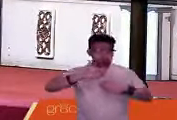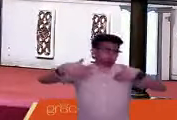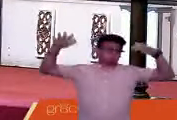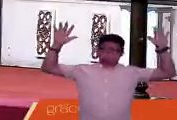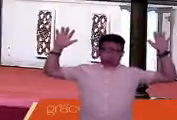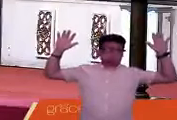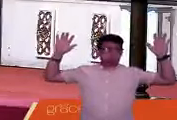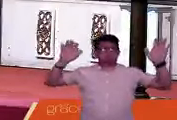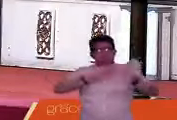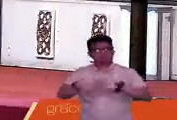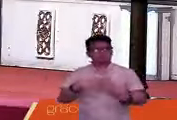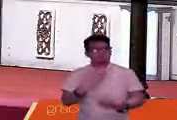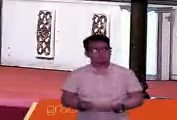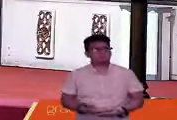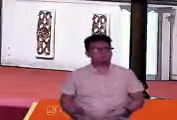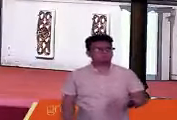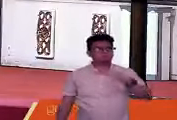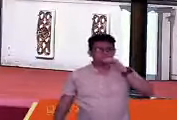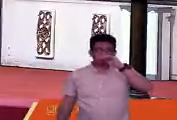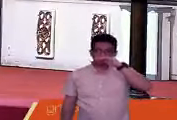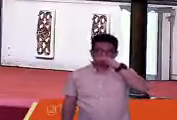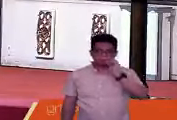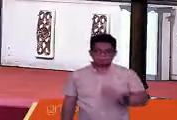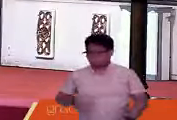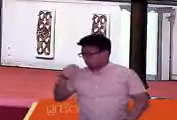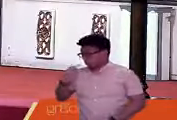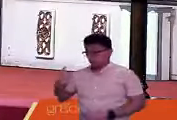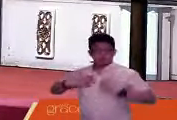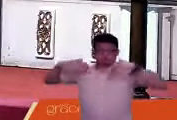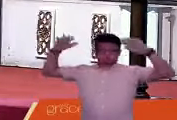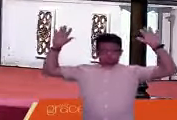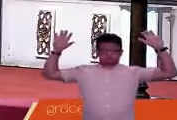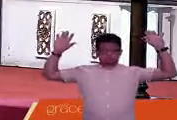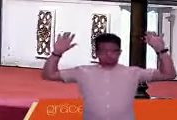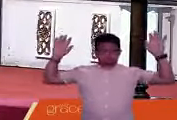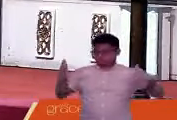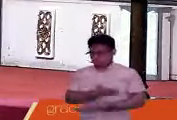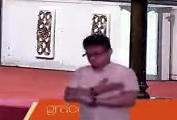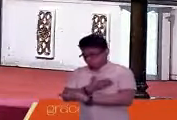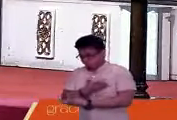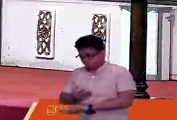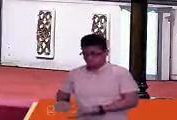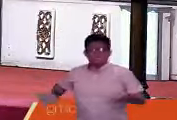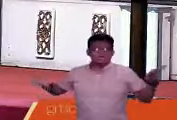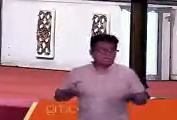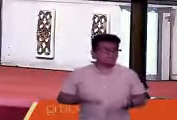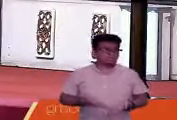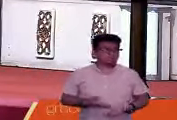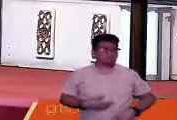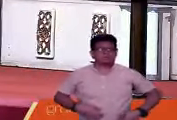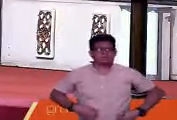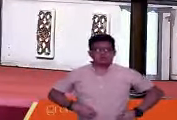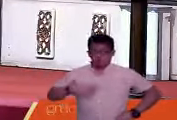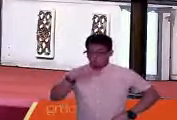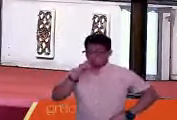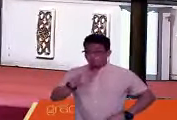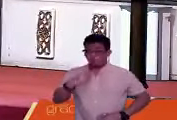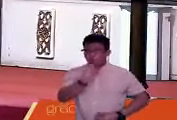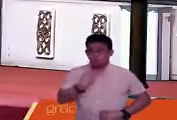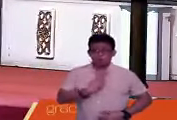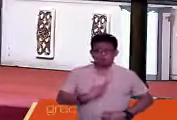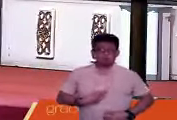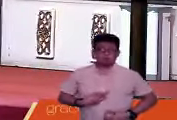ba? Ha? Huh? Kinsa may misurrender, tinuod dire. Ngayon nga, tinuod, pastor, I surrender all. Kanang tinuod yun,